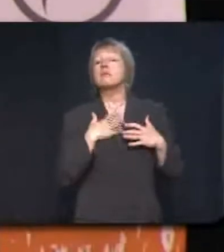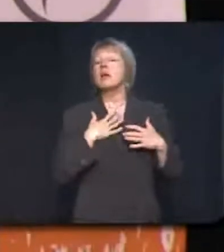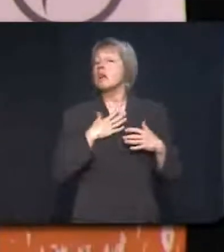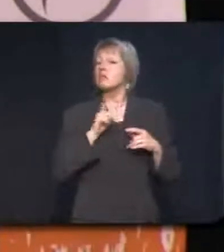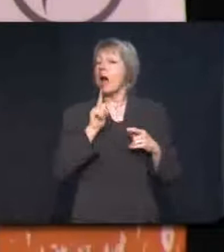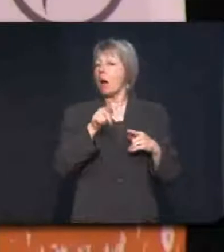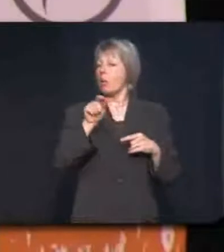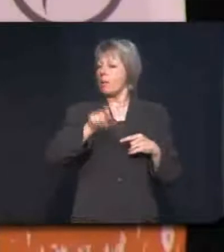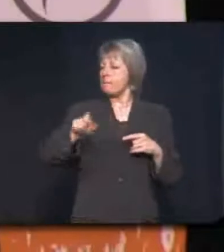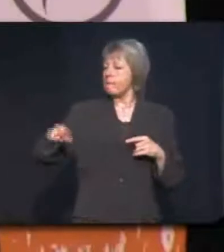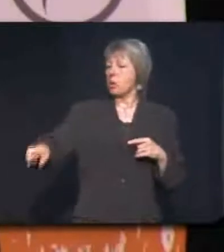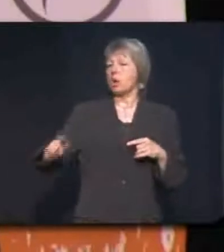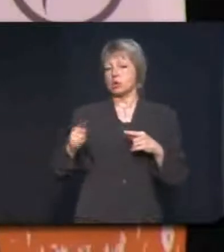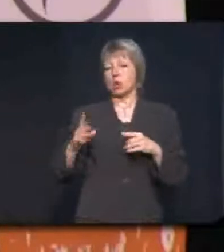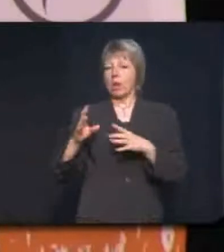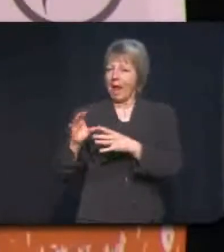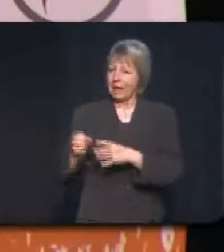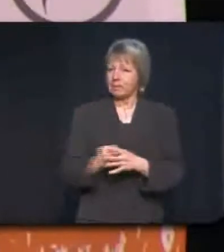einbeziehen